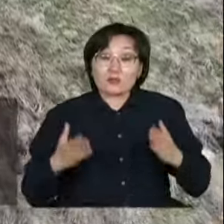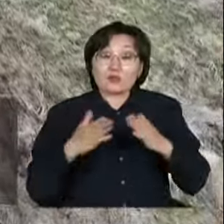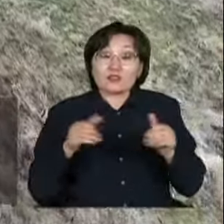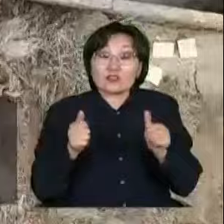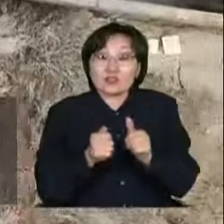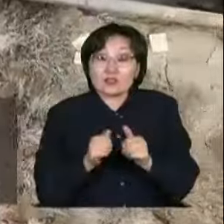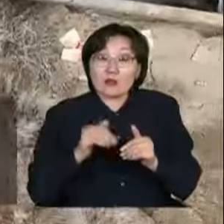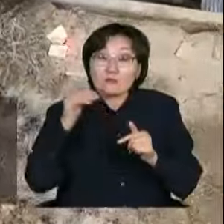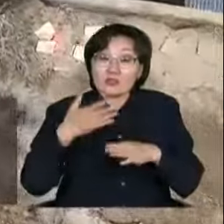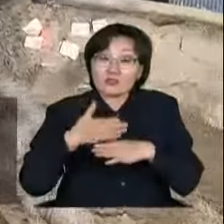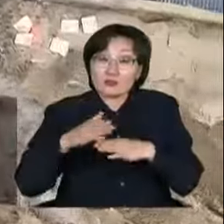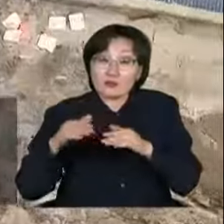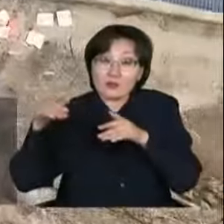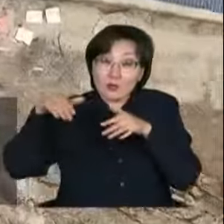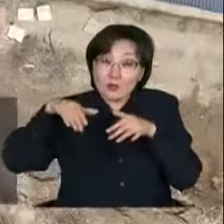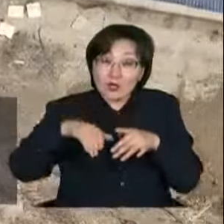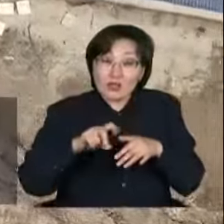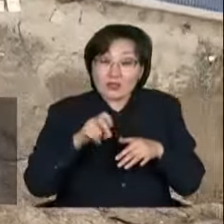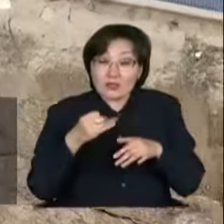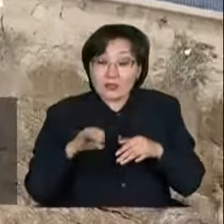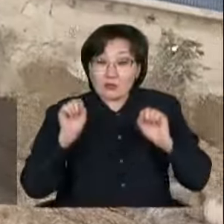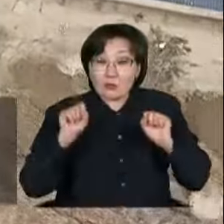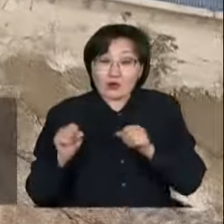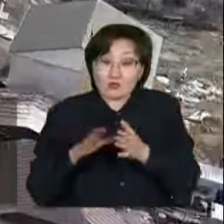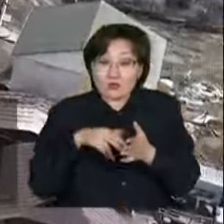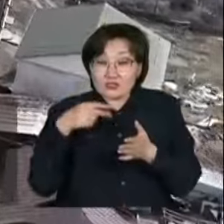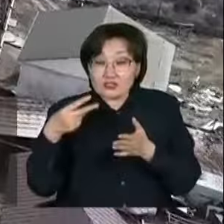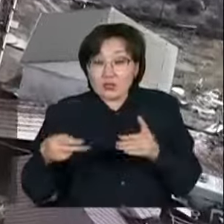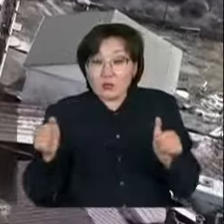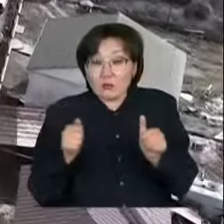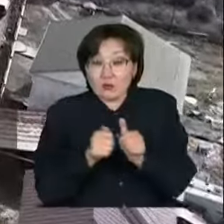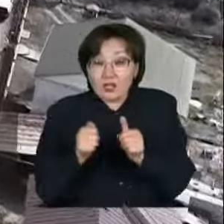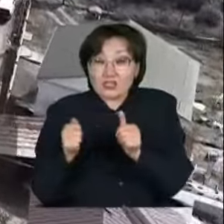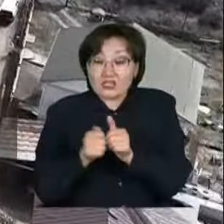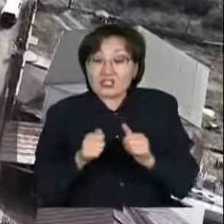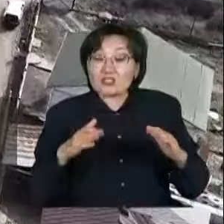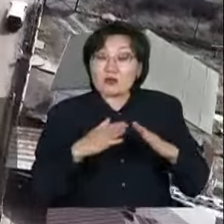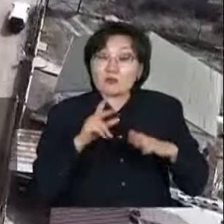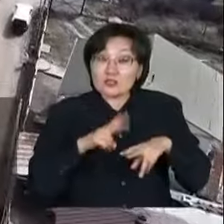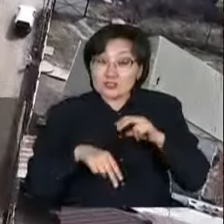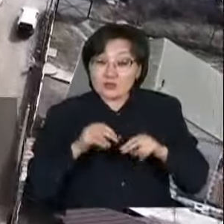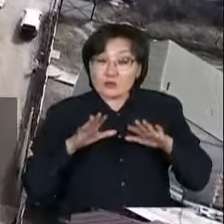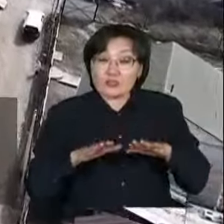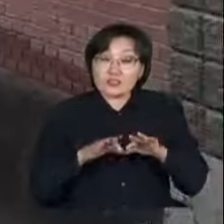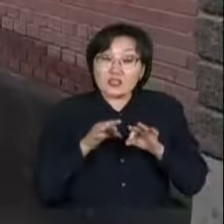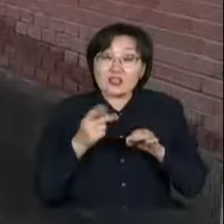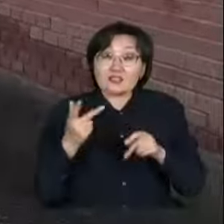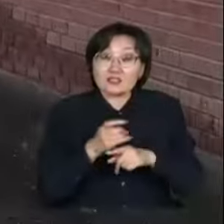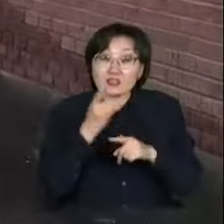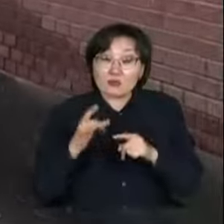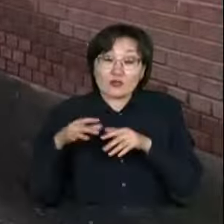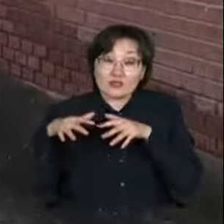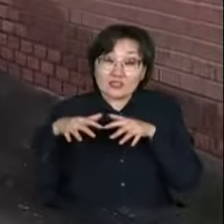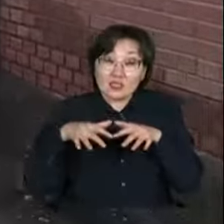расположенное в верхней части склона по улице Алтай, могло упасть на близлежащие постройки. По словам местных, это уже третий обвал